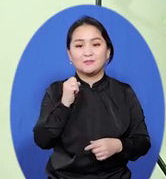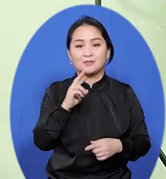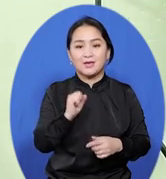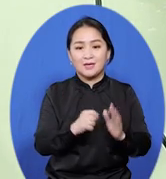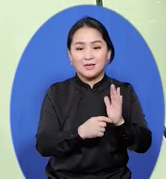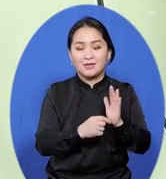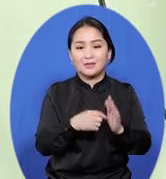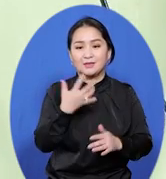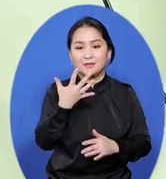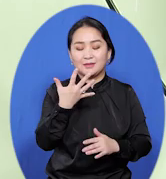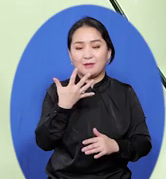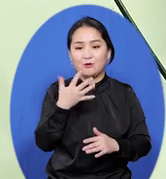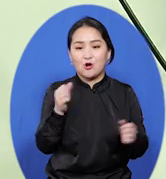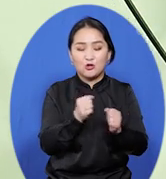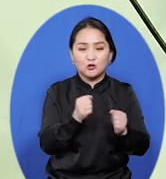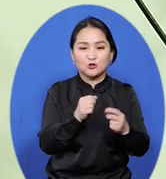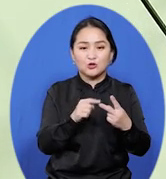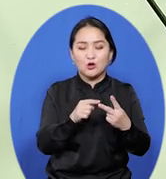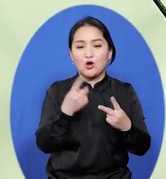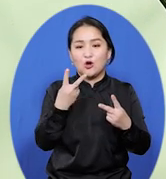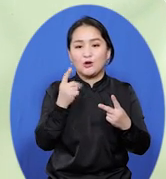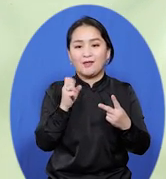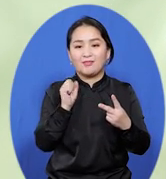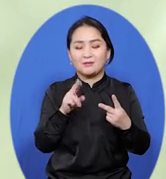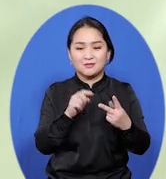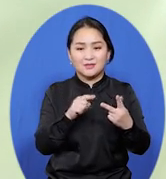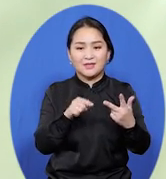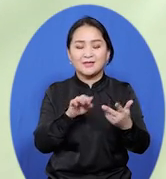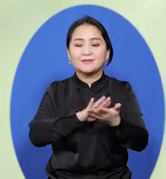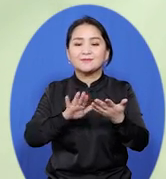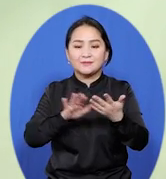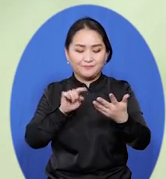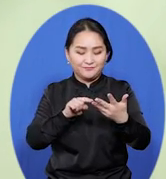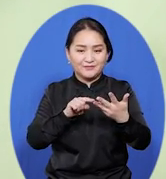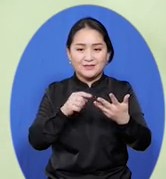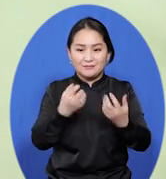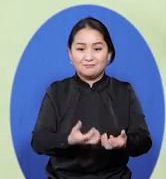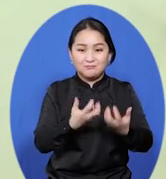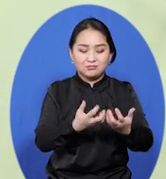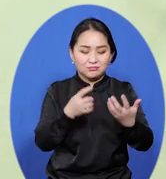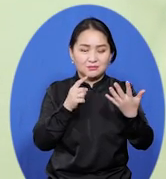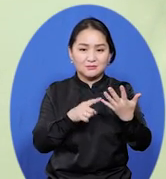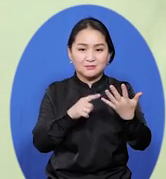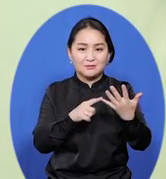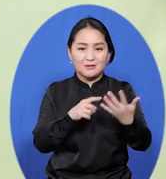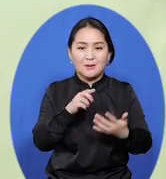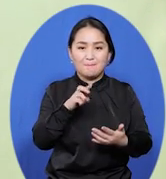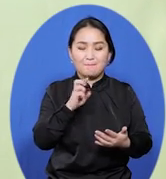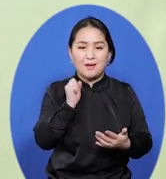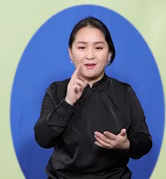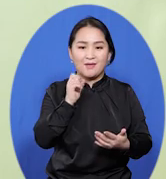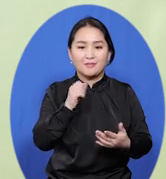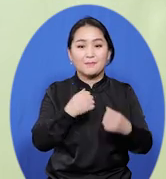50 сая төгрөгөөр 5 хөлдөөгч, 2 хатаагч, 1 ариутгагч, 1 чанагч, мөн пакетны